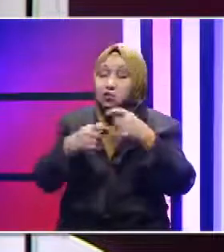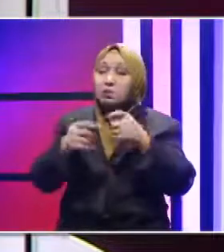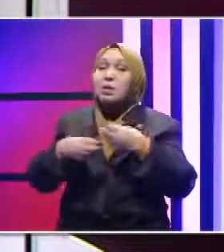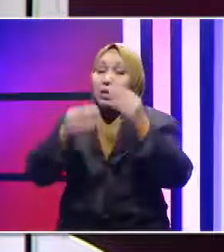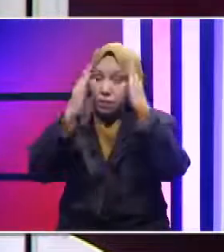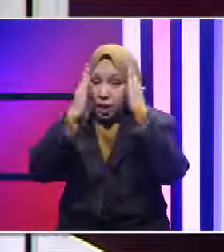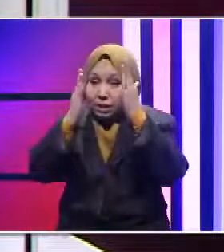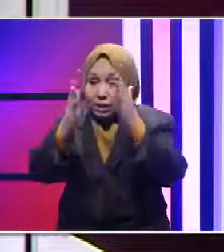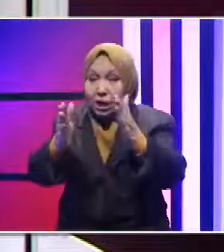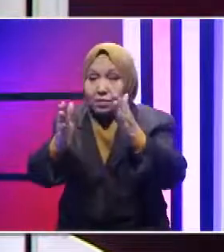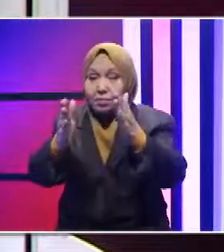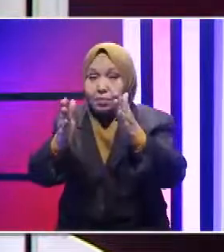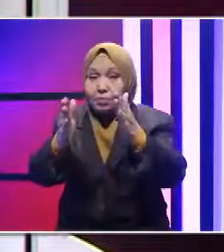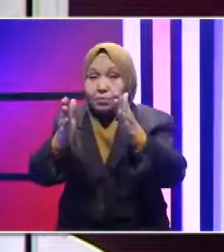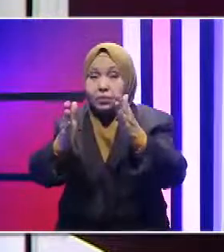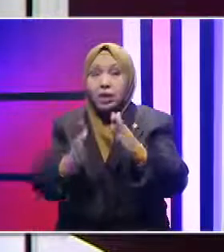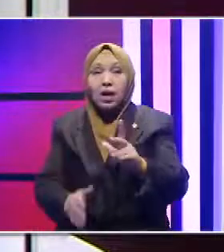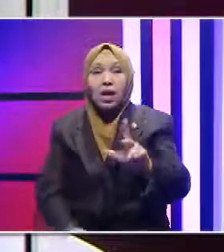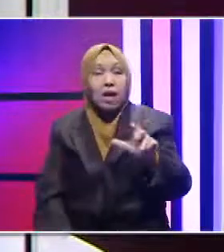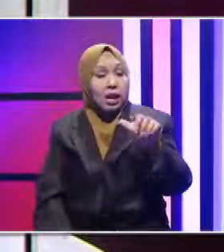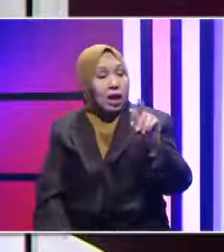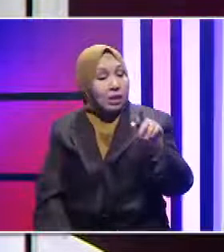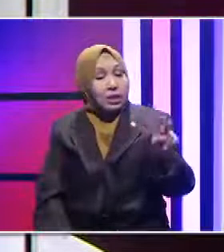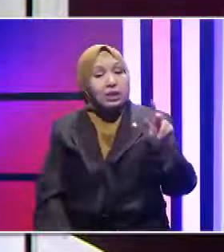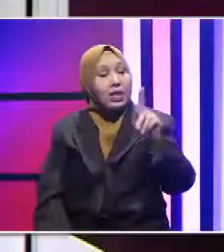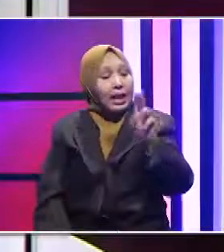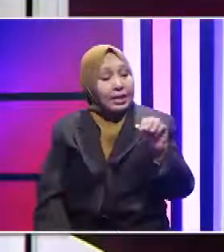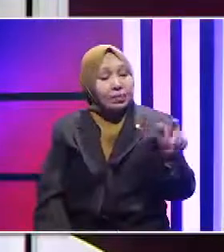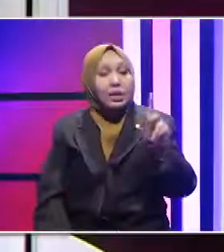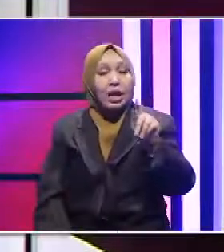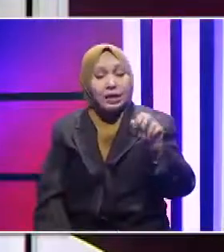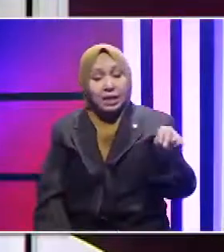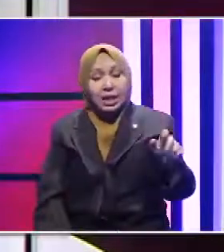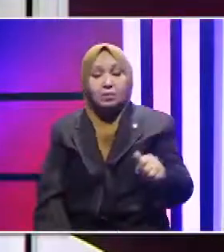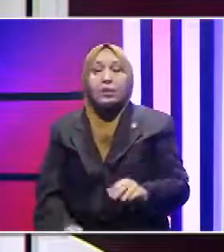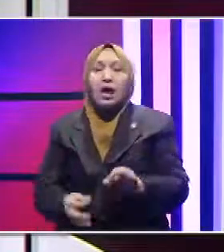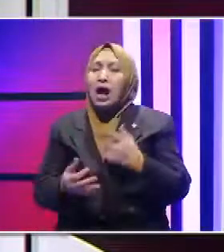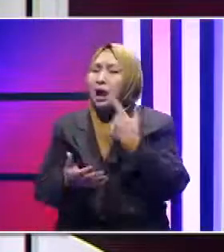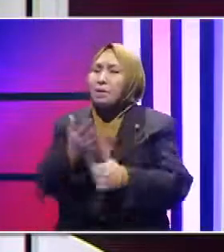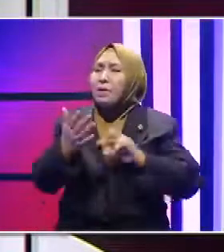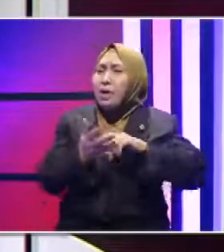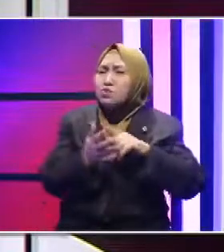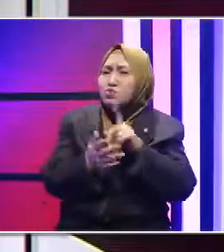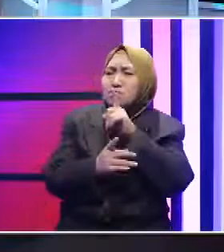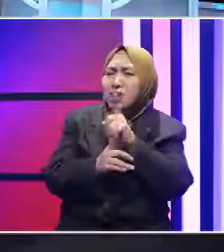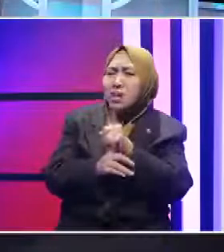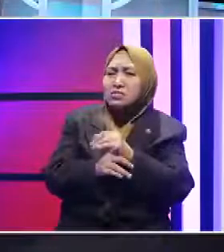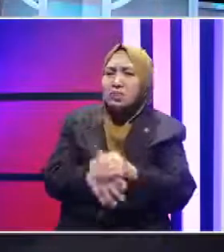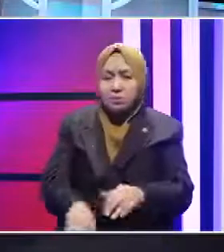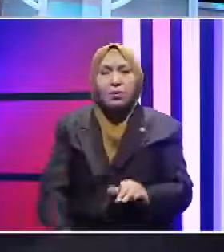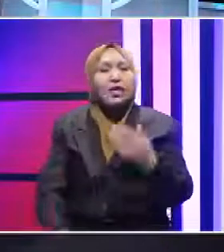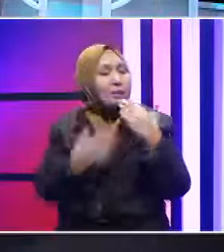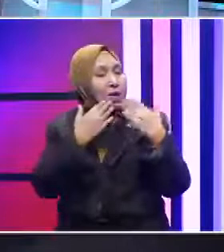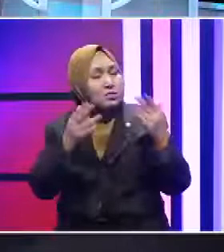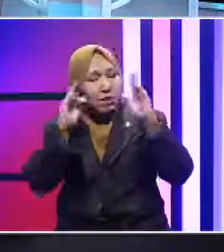beri perhatian pada lafi naim, lafi jahim pada ayat 13 dan 14. Apa maksud sebenarnya? Bersama Ustaz Tamizi. Terima kasih kepada